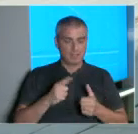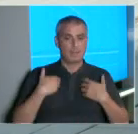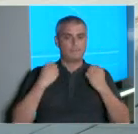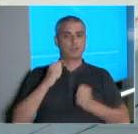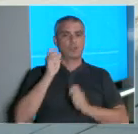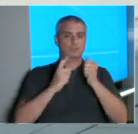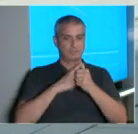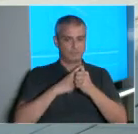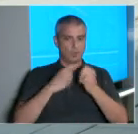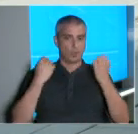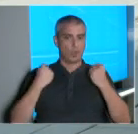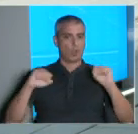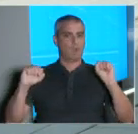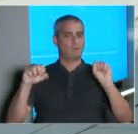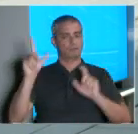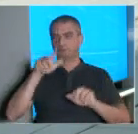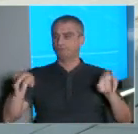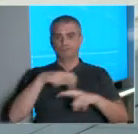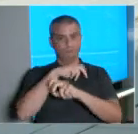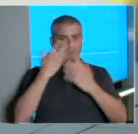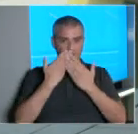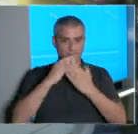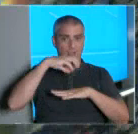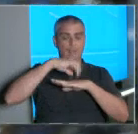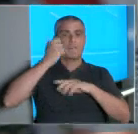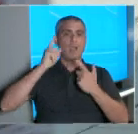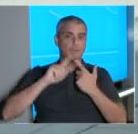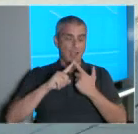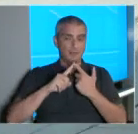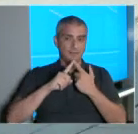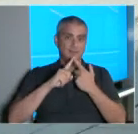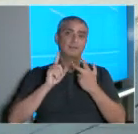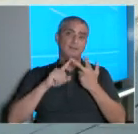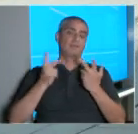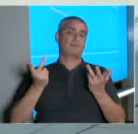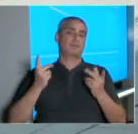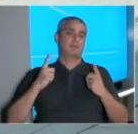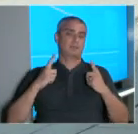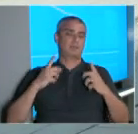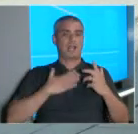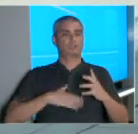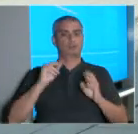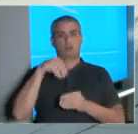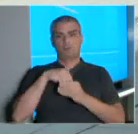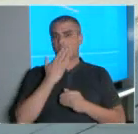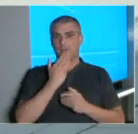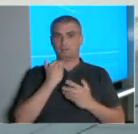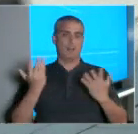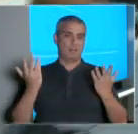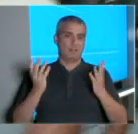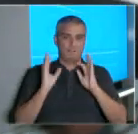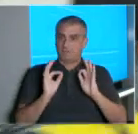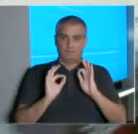לביטחון של האזרחים, לחופש תנועה וחופש תפילה בהר הבית, ולקיום רצונו של הבוחר. הבוחר הישראלי,